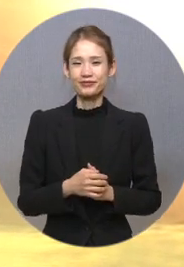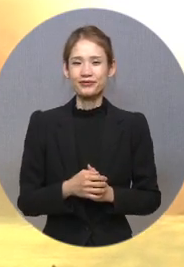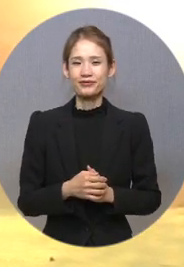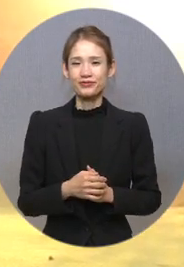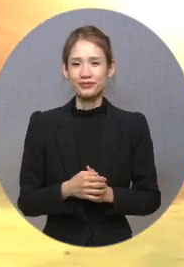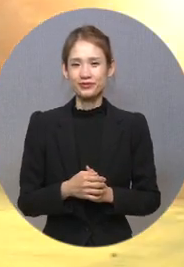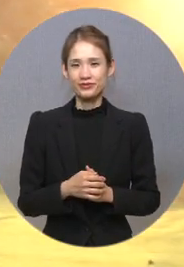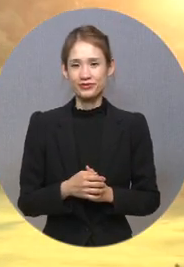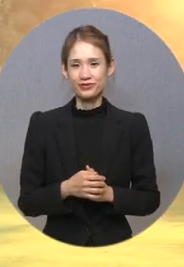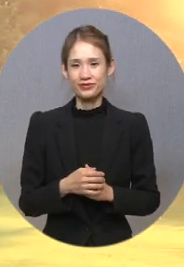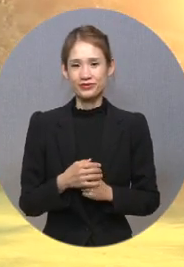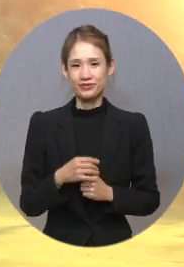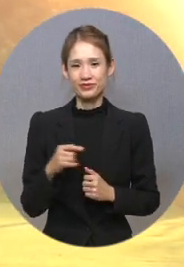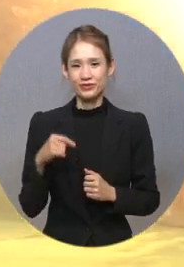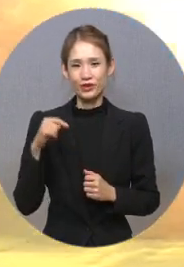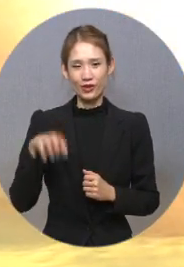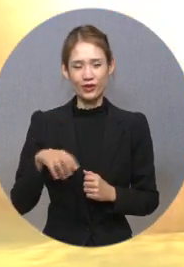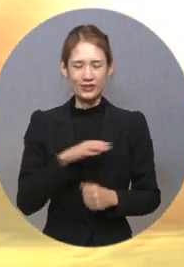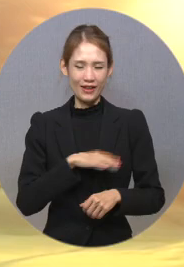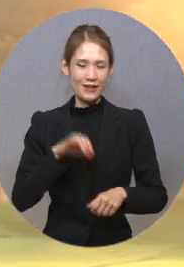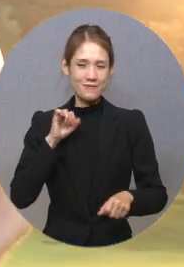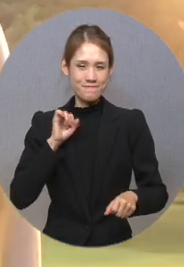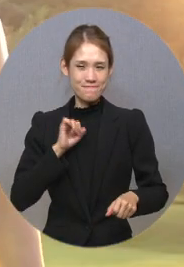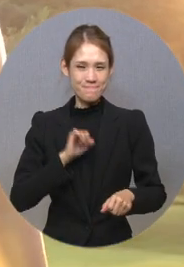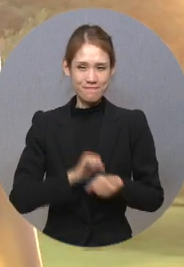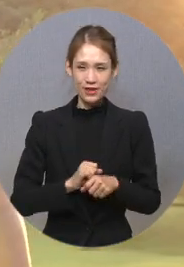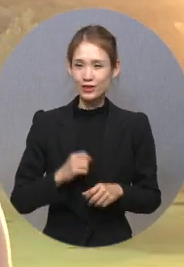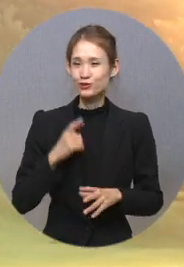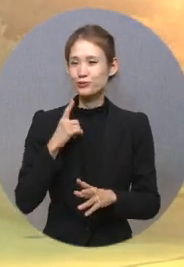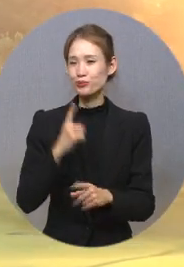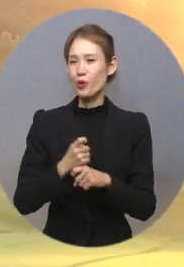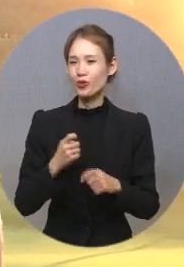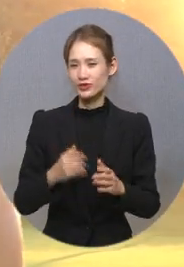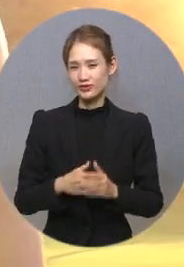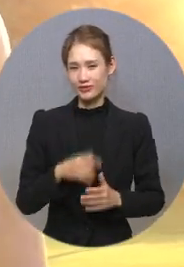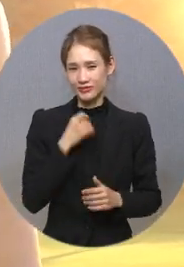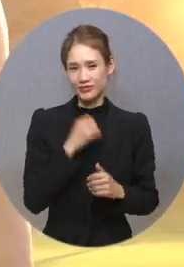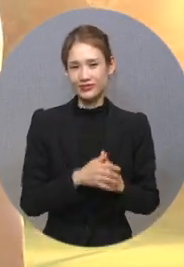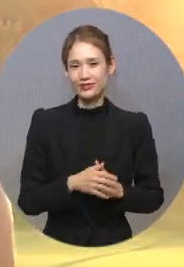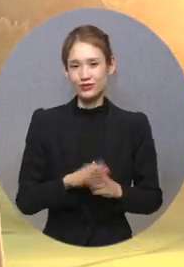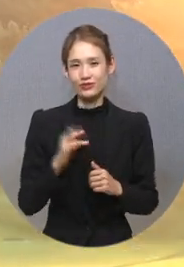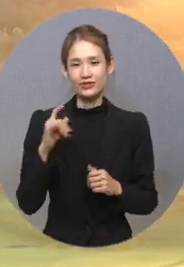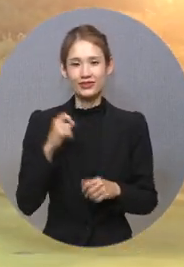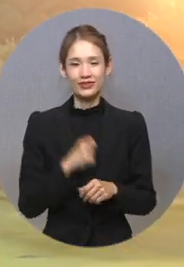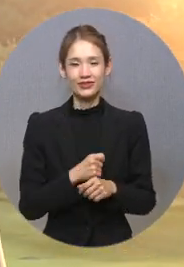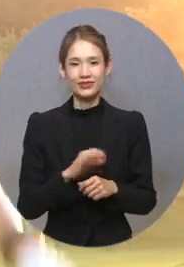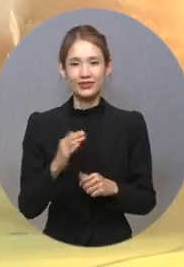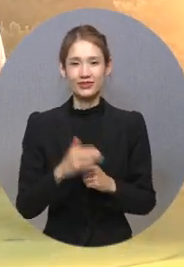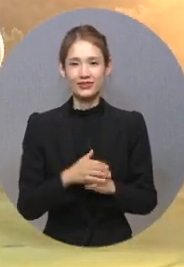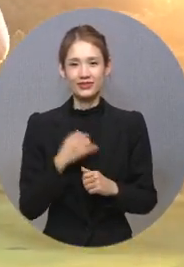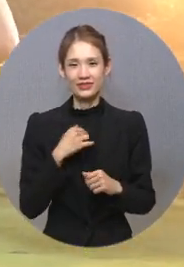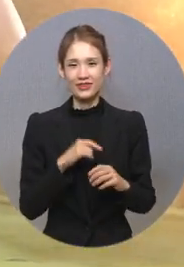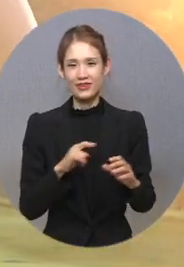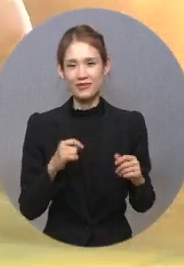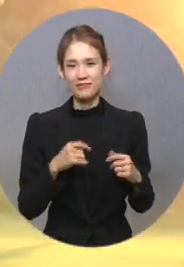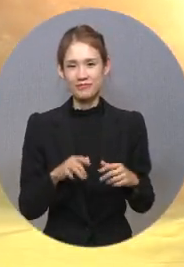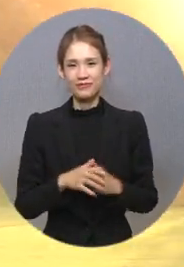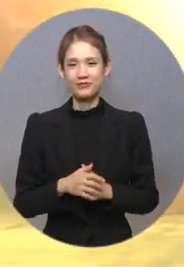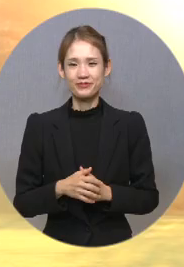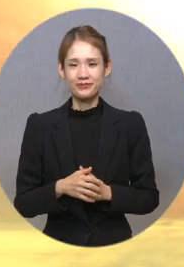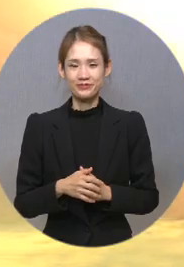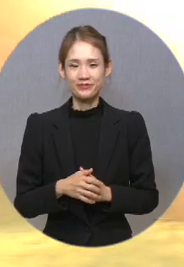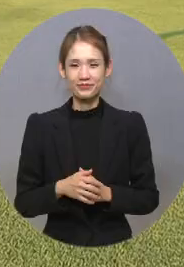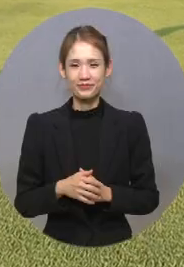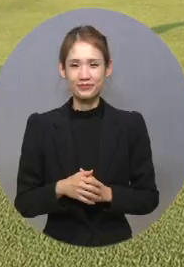그래서 우리는 2월에 잘 치기로 했어. 아 진짜. 복수하려고. 아 진짜. 버디 해야 되겠네. 나 팔 거거든.